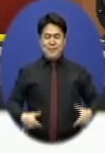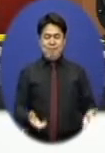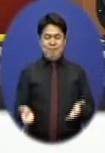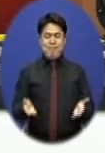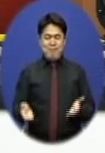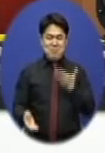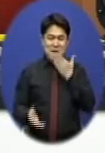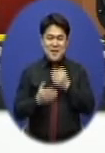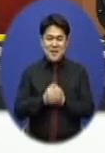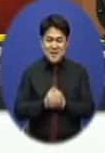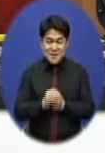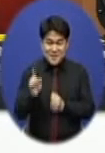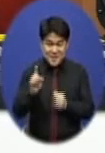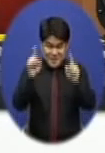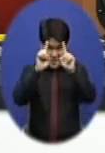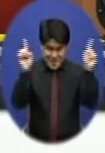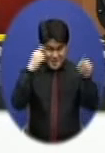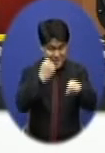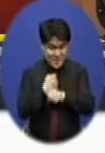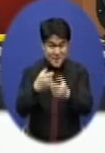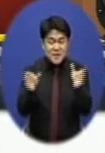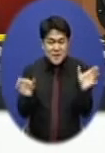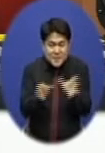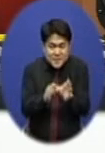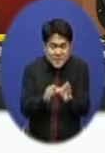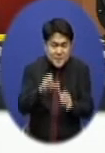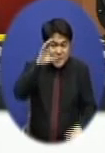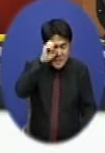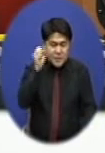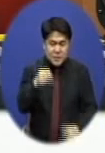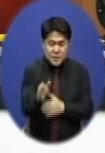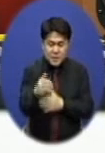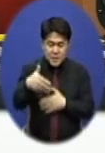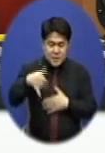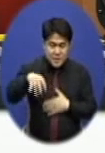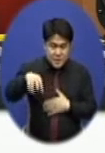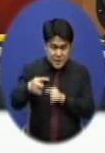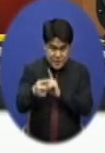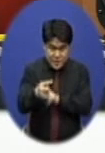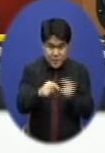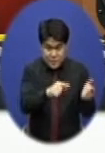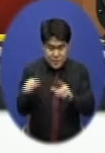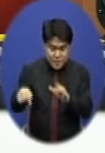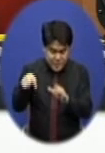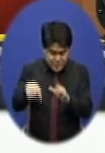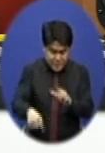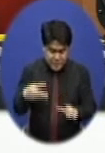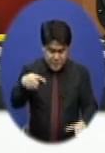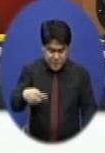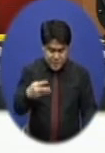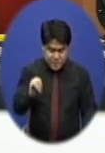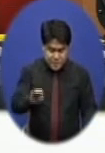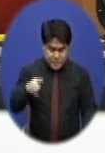네. 레이던 대학교 연구팀은 달걀이나 생선 치즈, 콩과 시금치에 함유된 트립토판이